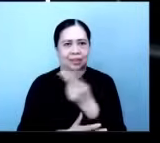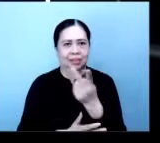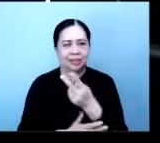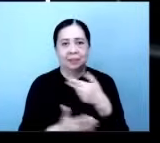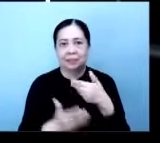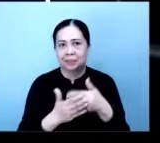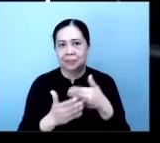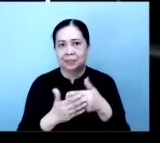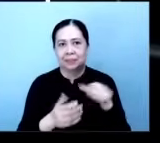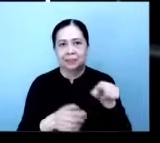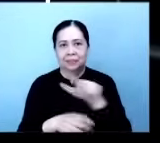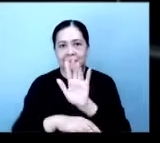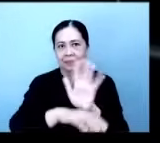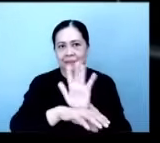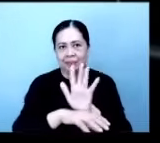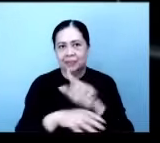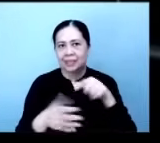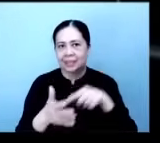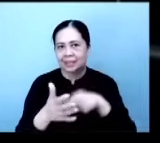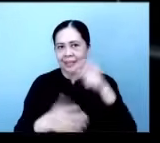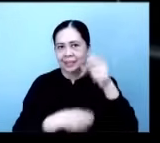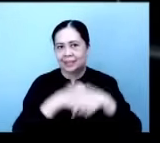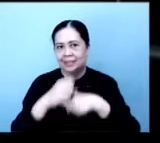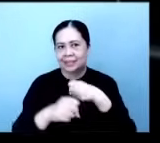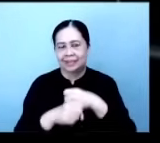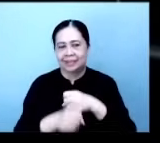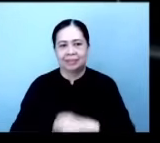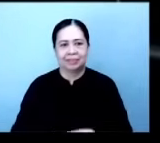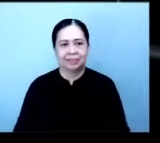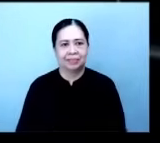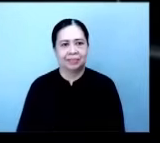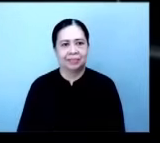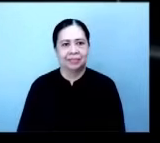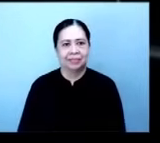mga sinihan this year.